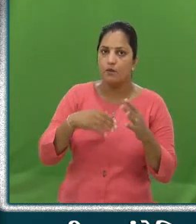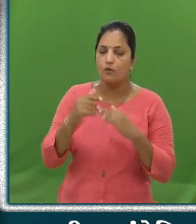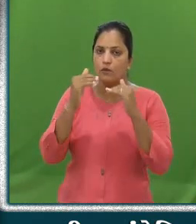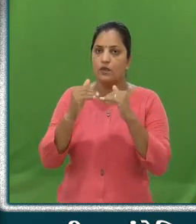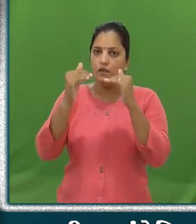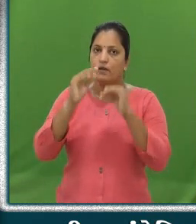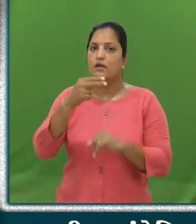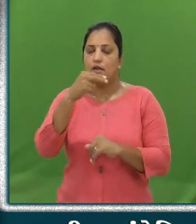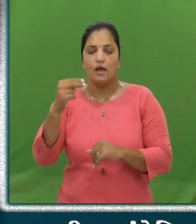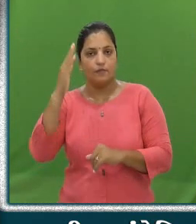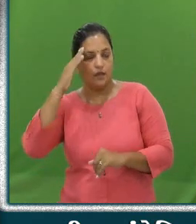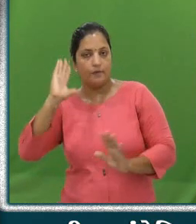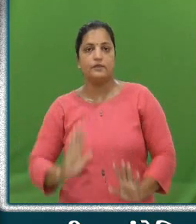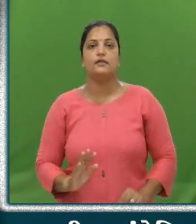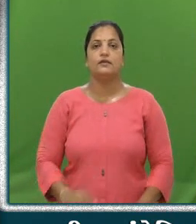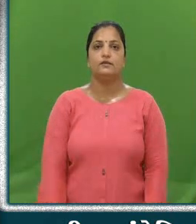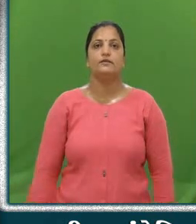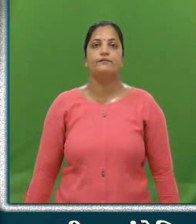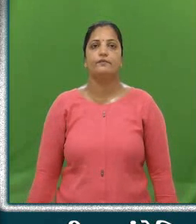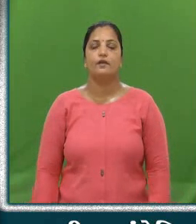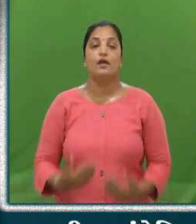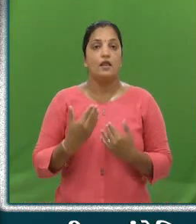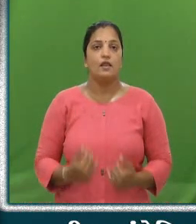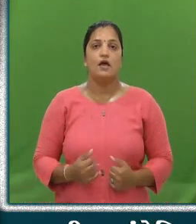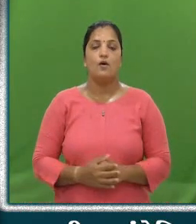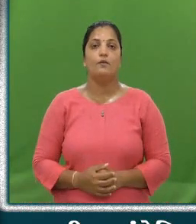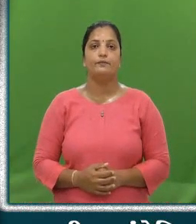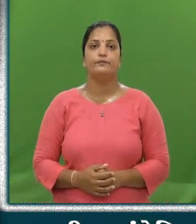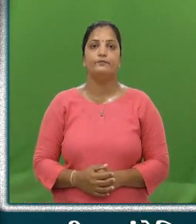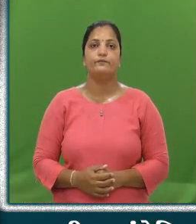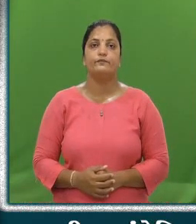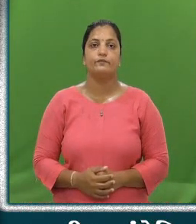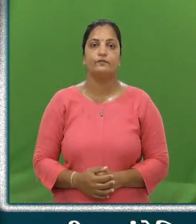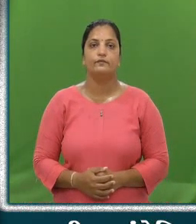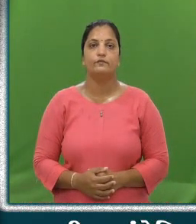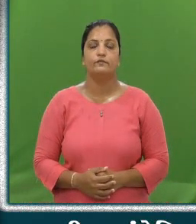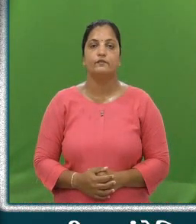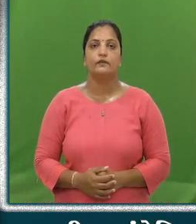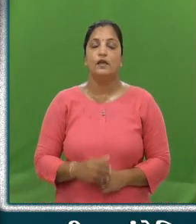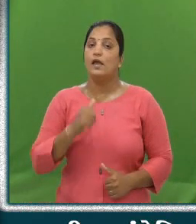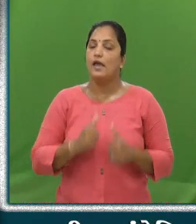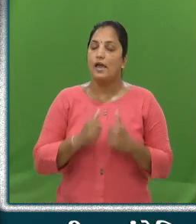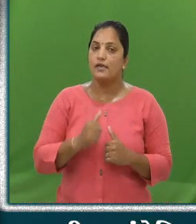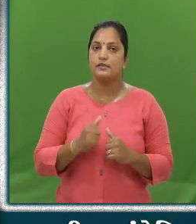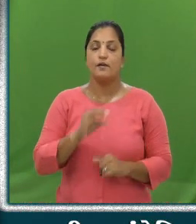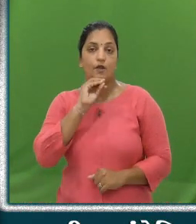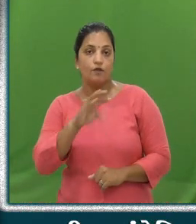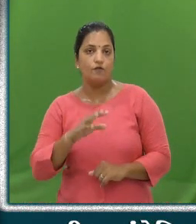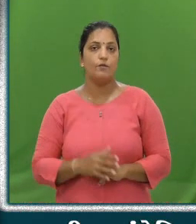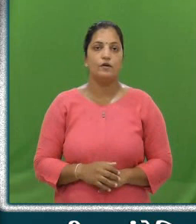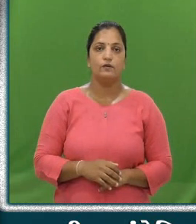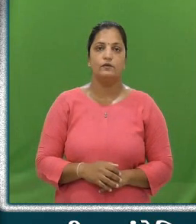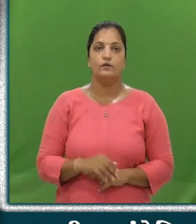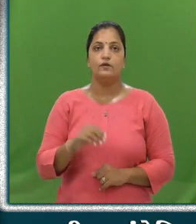તરીકે ઓળખવામાં આવે છે. પરીક્ષાની જે વાત કરીએ તો બરોબર પરીક્ષાની વાત કરીએ તો